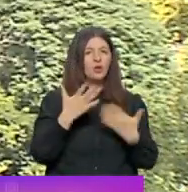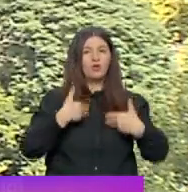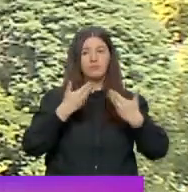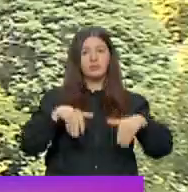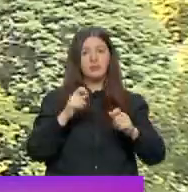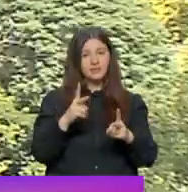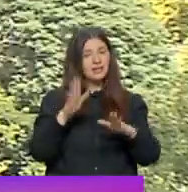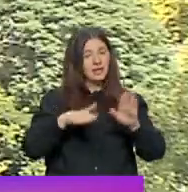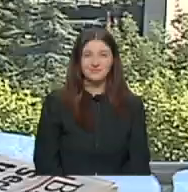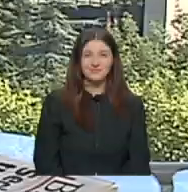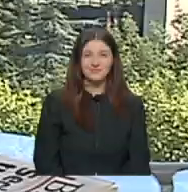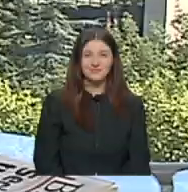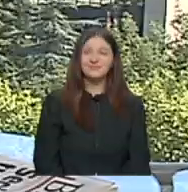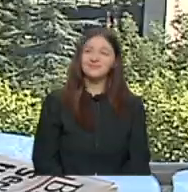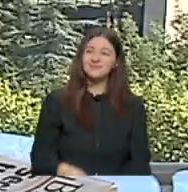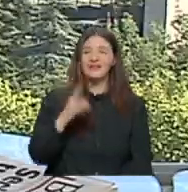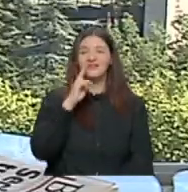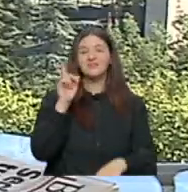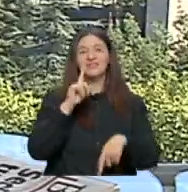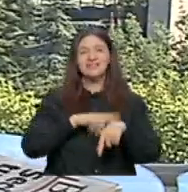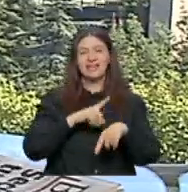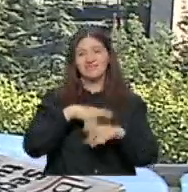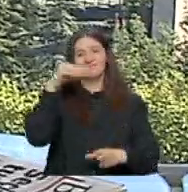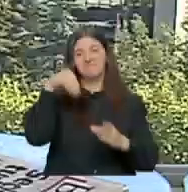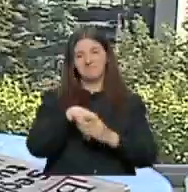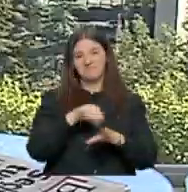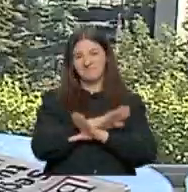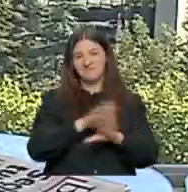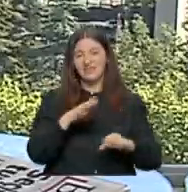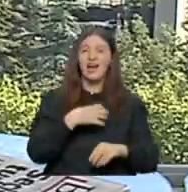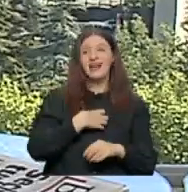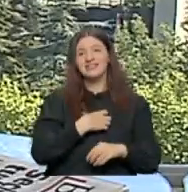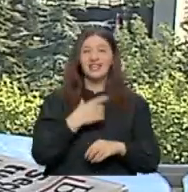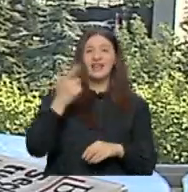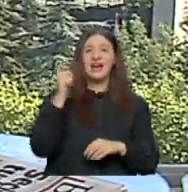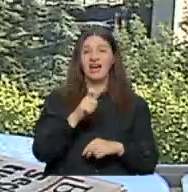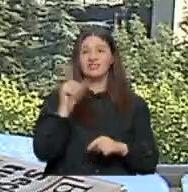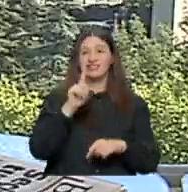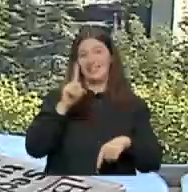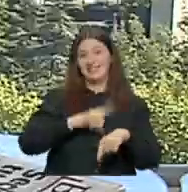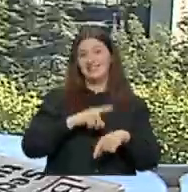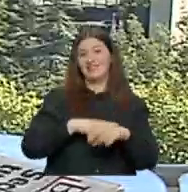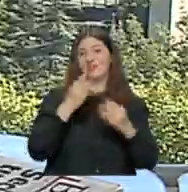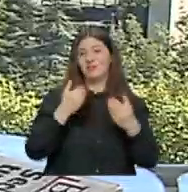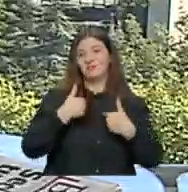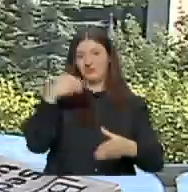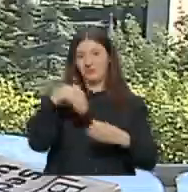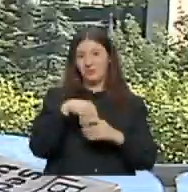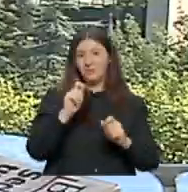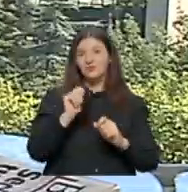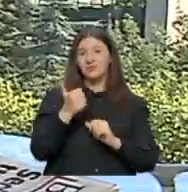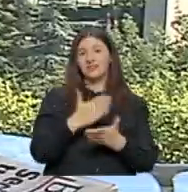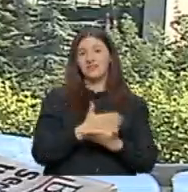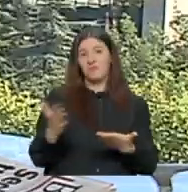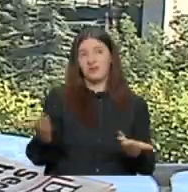önlenebilir. Reklam. Efendim, Çalar Saati noktalayacağız. Haziran ayını Çalar Saati olarak biz noktalıyoruz. Gün